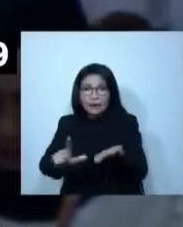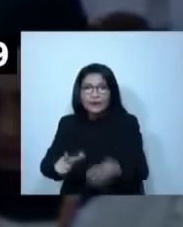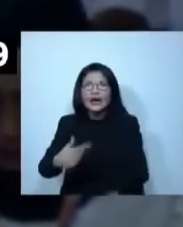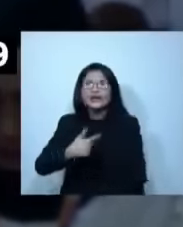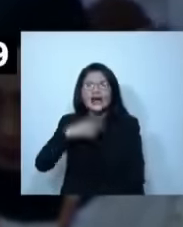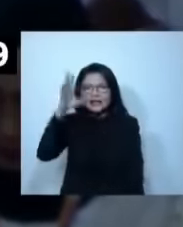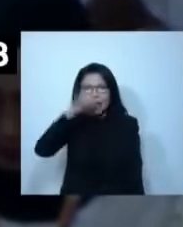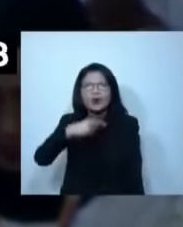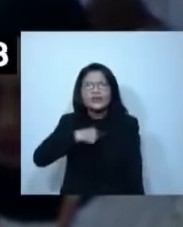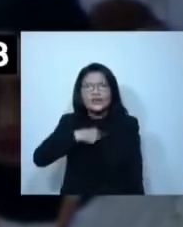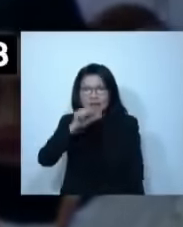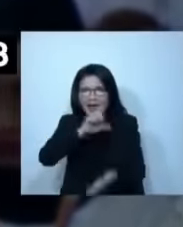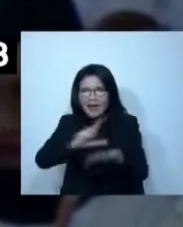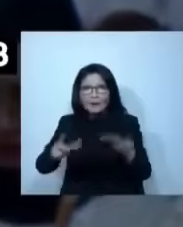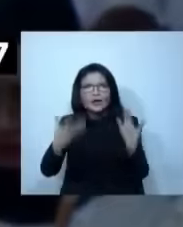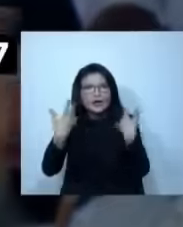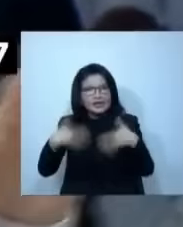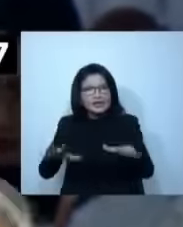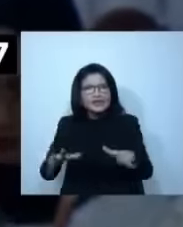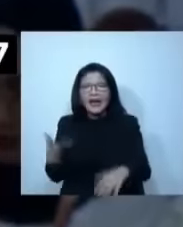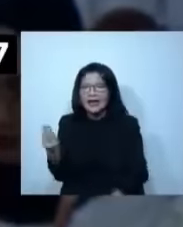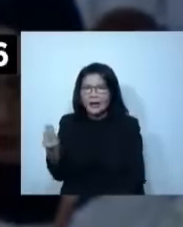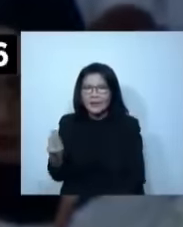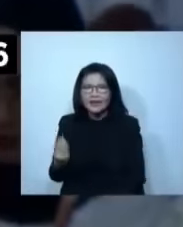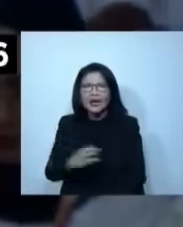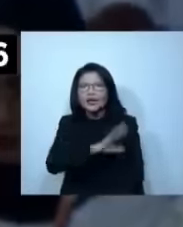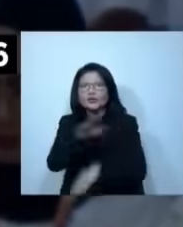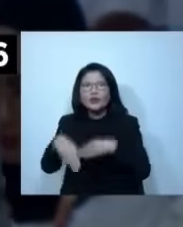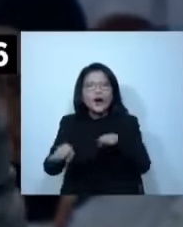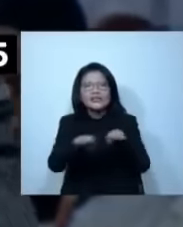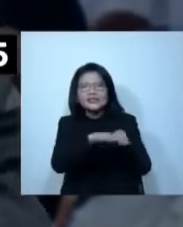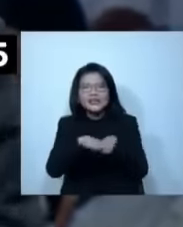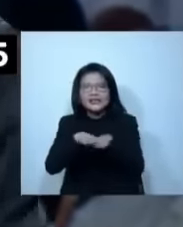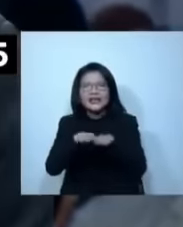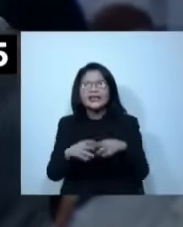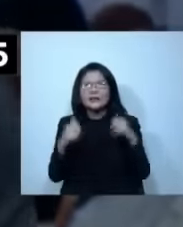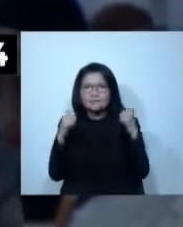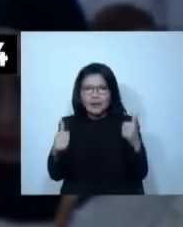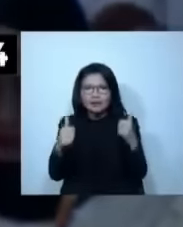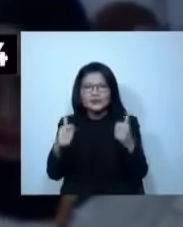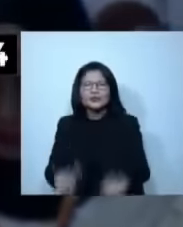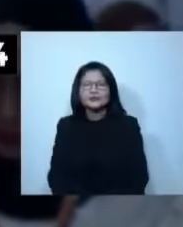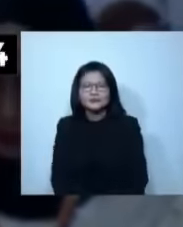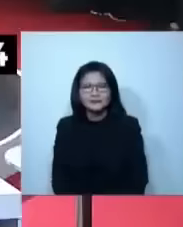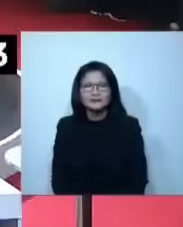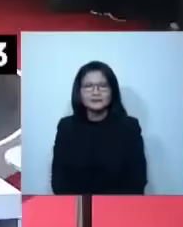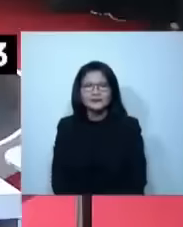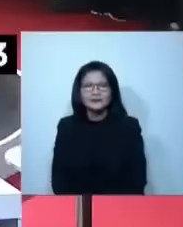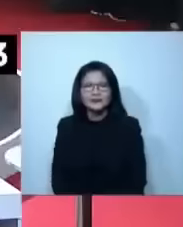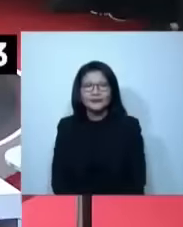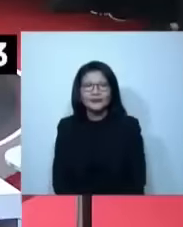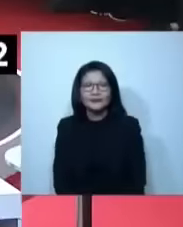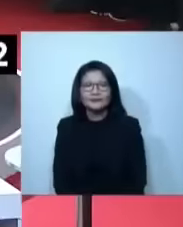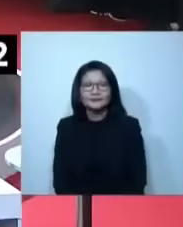lapor kapan, harus selesai kapan. Dengan begitu standarisasi akan bisa terjadi. Terima kasih.